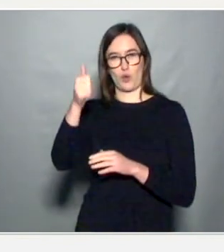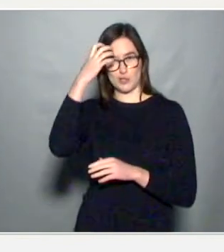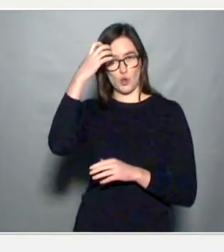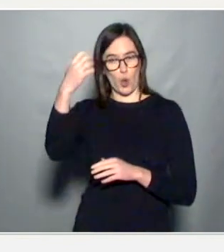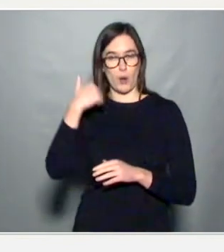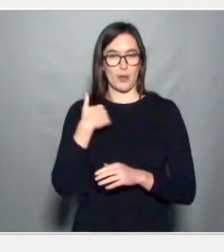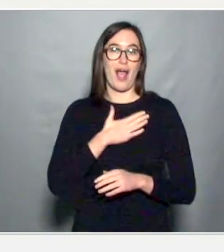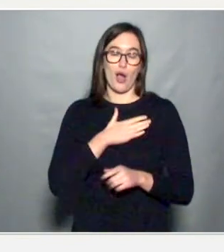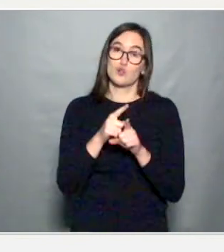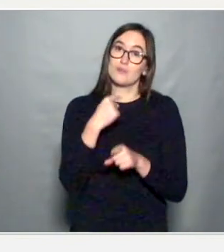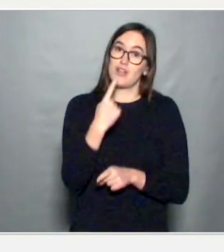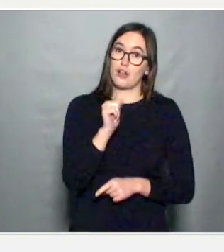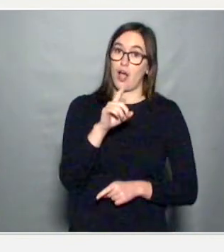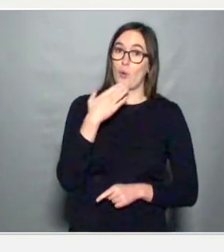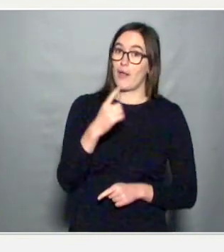sagt ADHD.